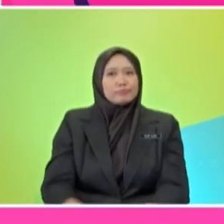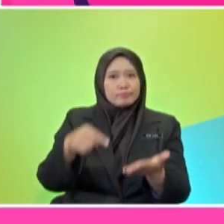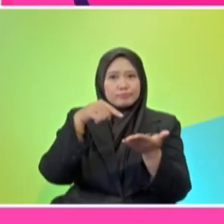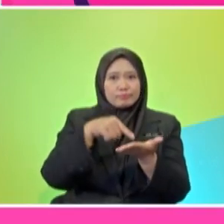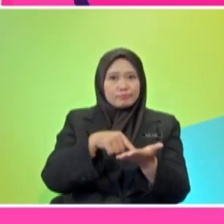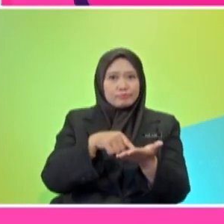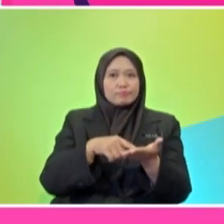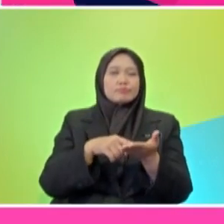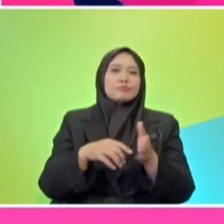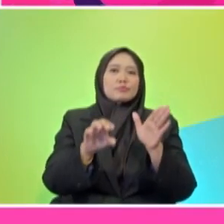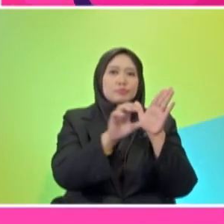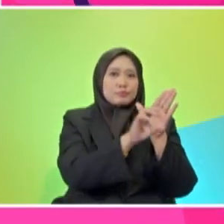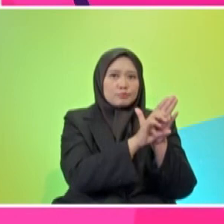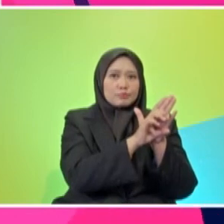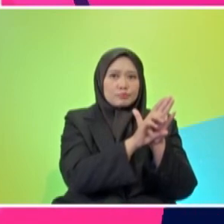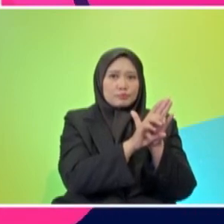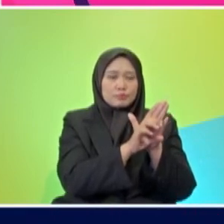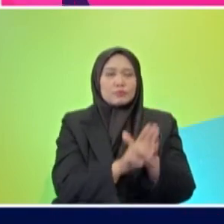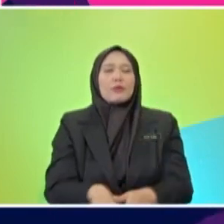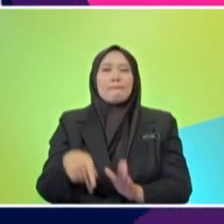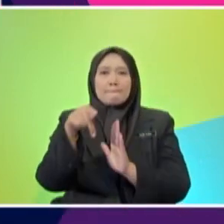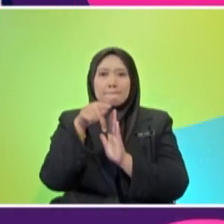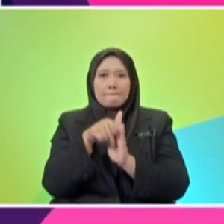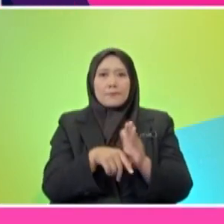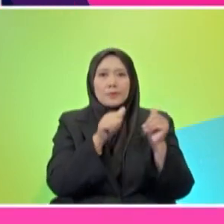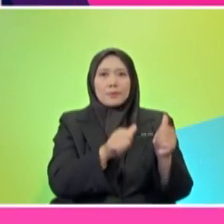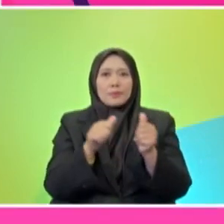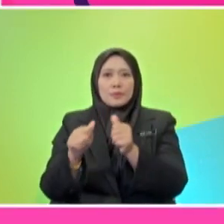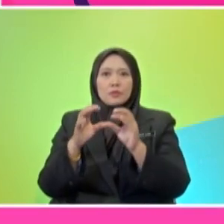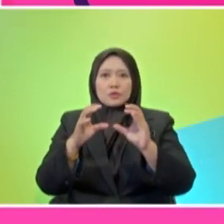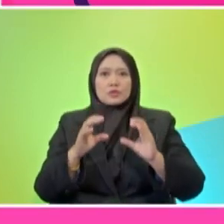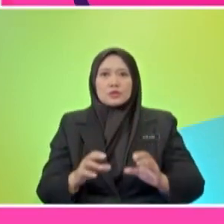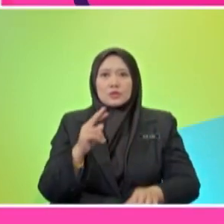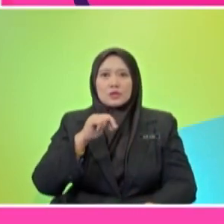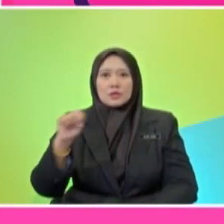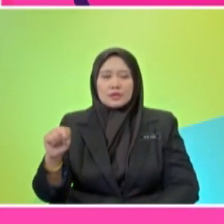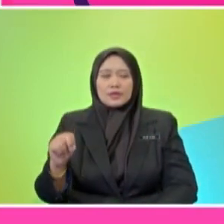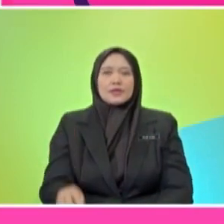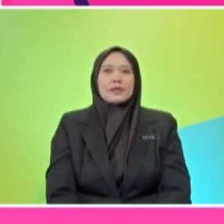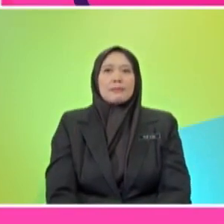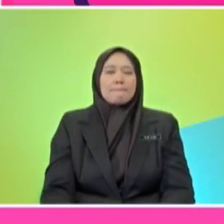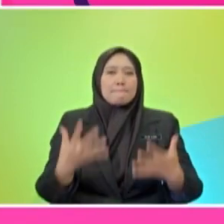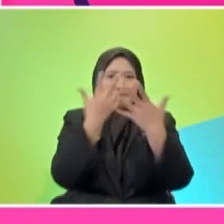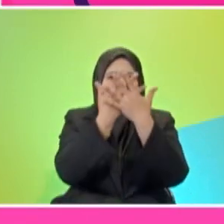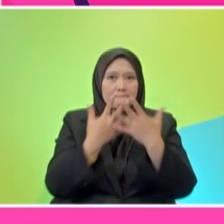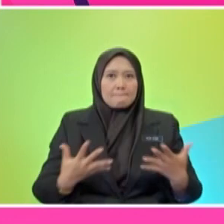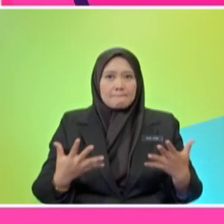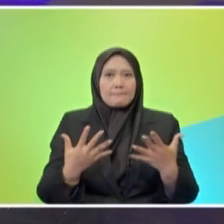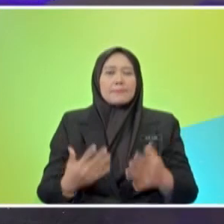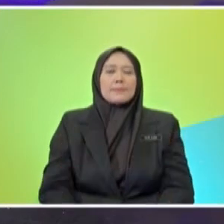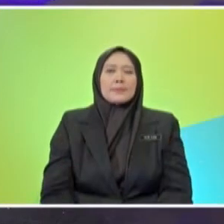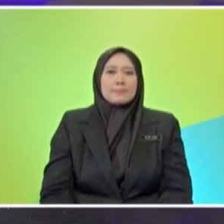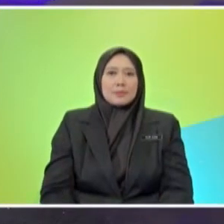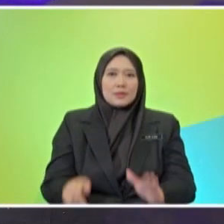untuk projek palang keselamatan lah. Yang ini terdapat dalam buku teks. So kita akan guna projek ni